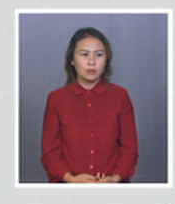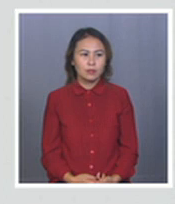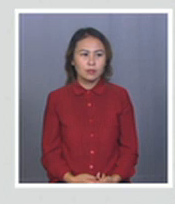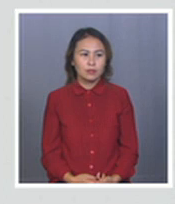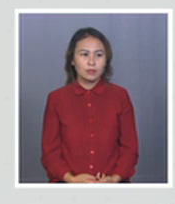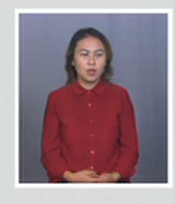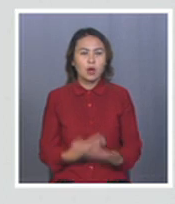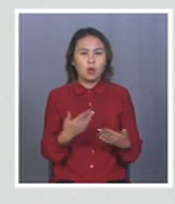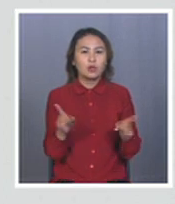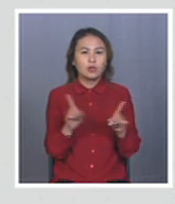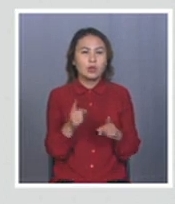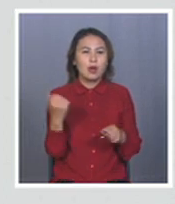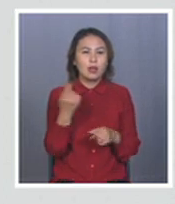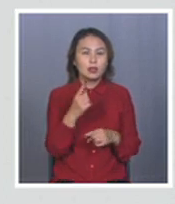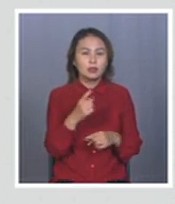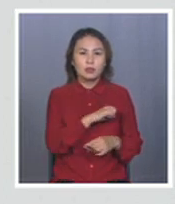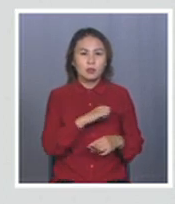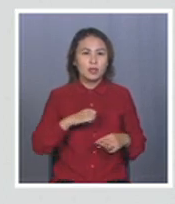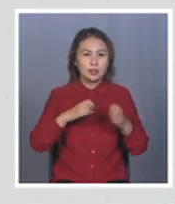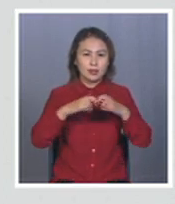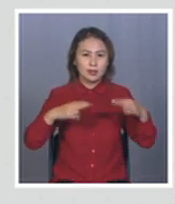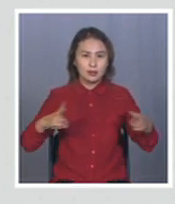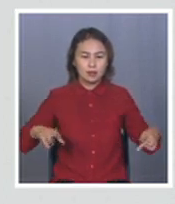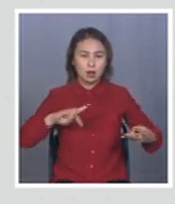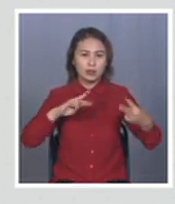Ол үшін алдымен нысанды ауыстырайық.